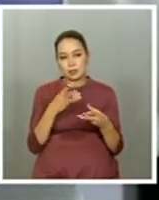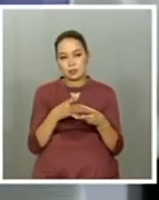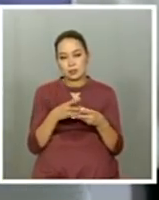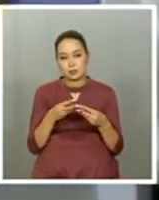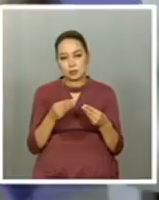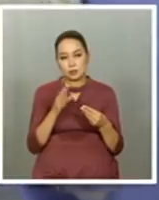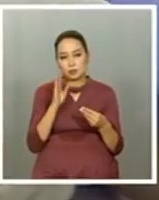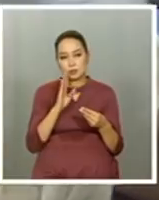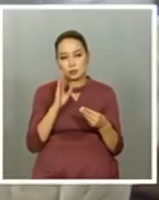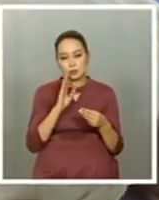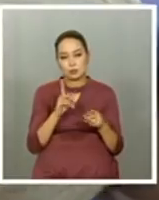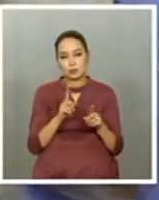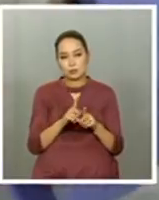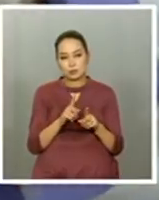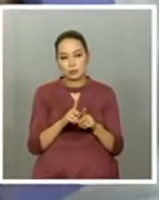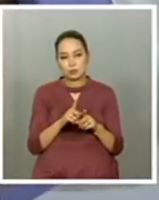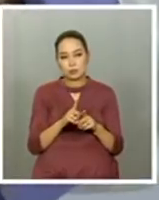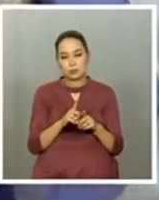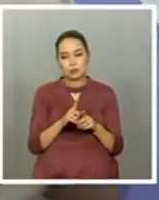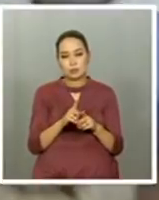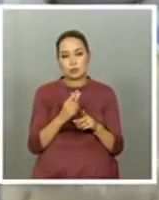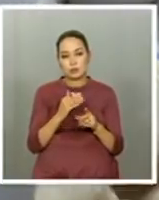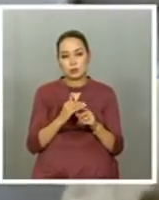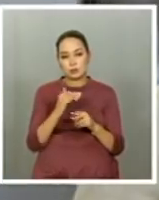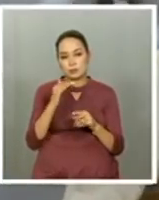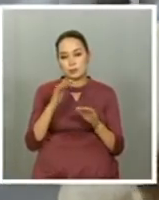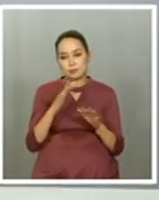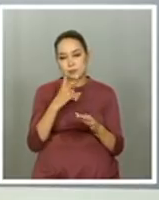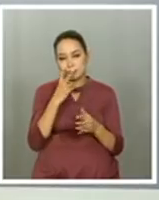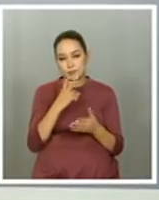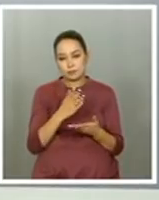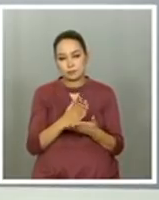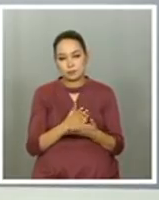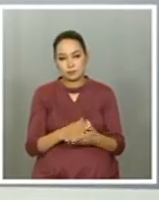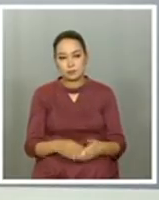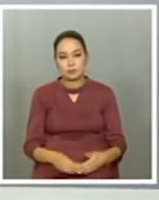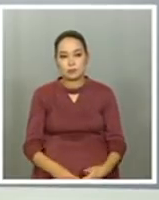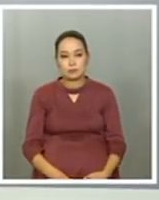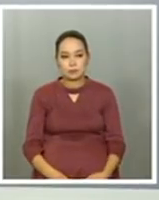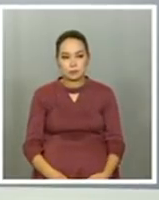сол ертіндісі, ал спирт жоғарыда тұрғанын көріп тұрсыздар.